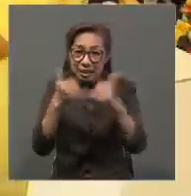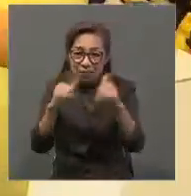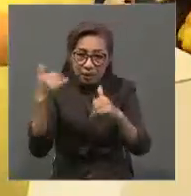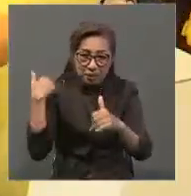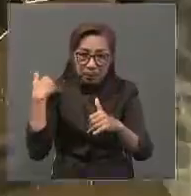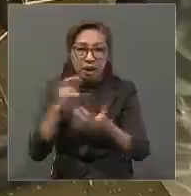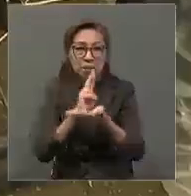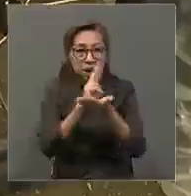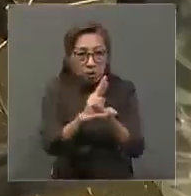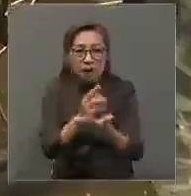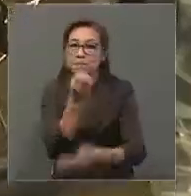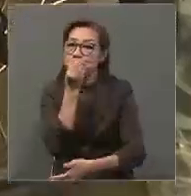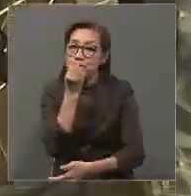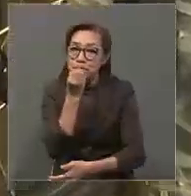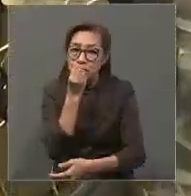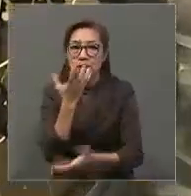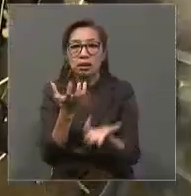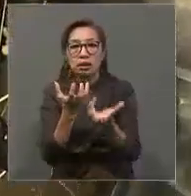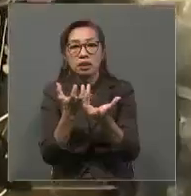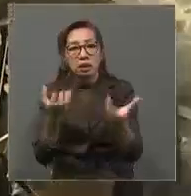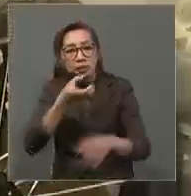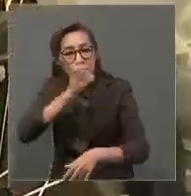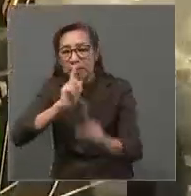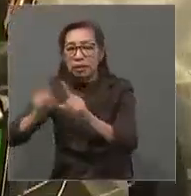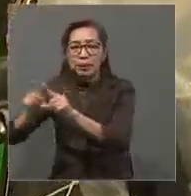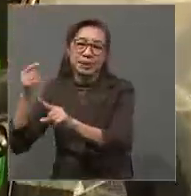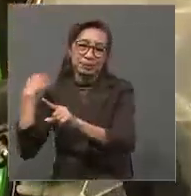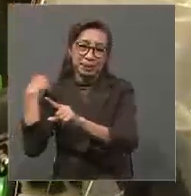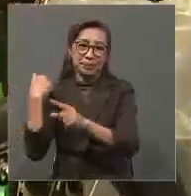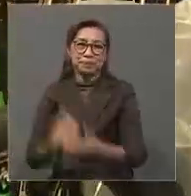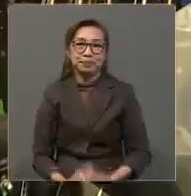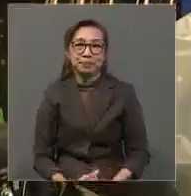ของที่ระลึกอาหารรวมทั้งเครื่องดื่มต่างๆอีกมากมายค่ะ